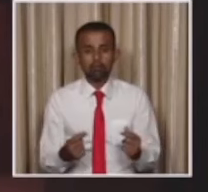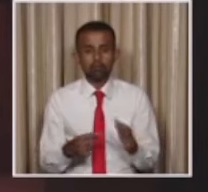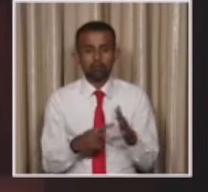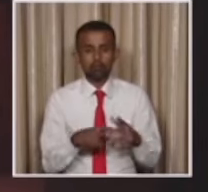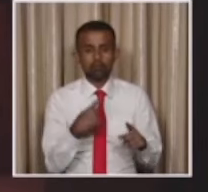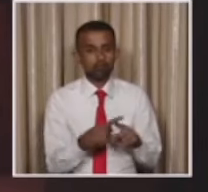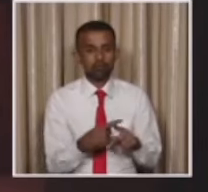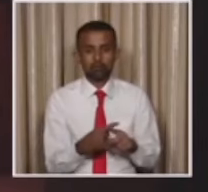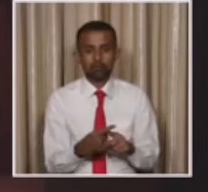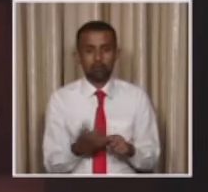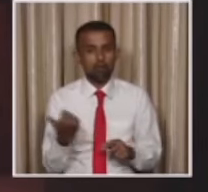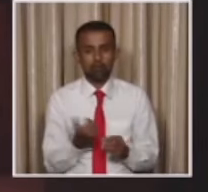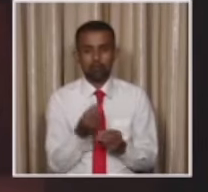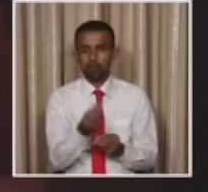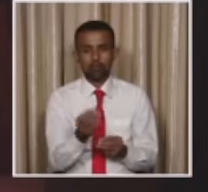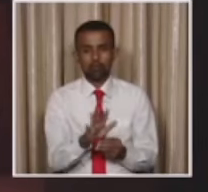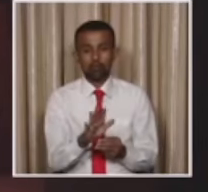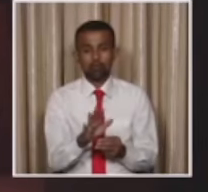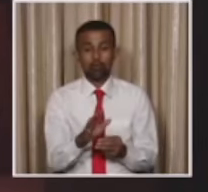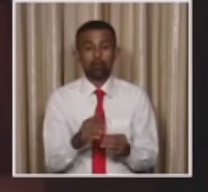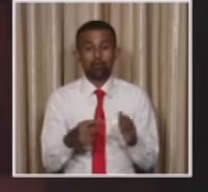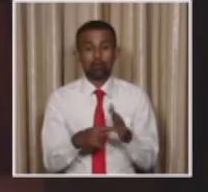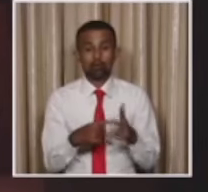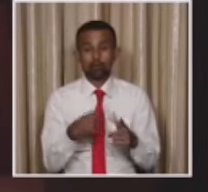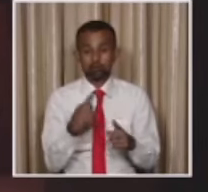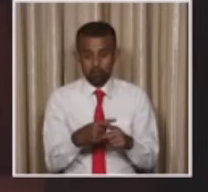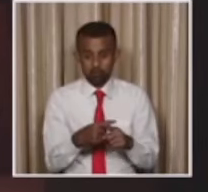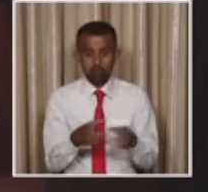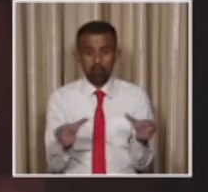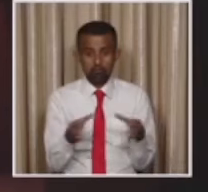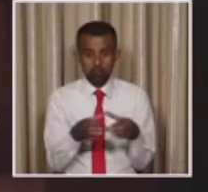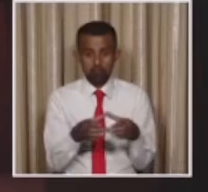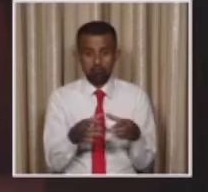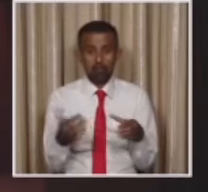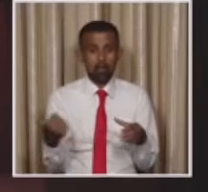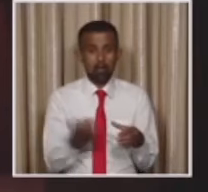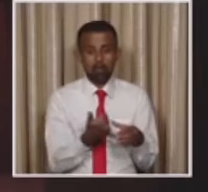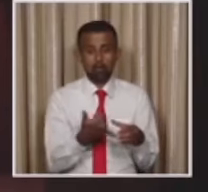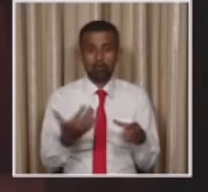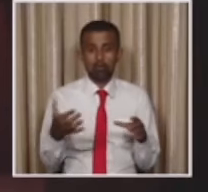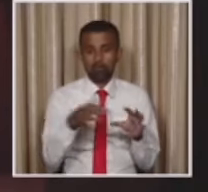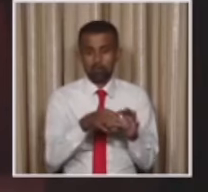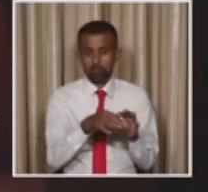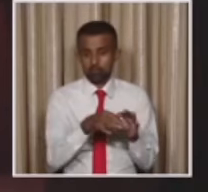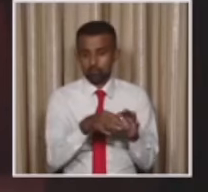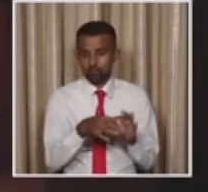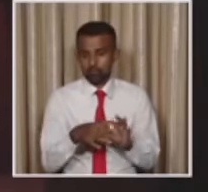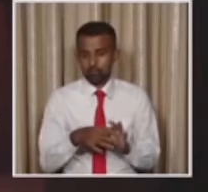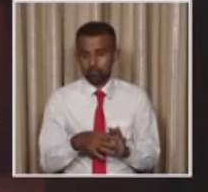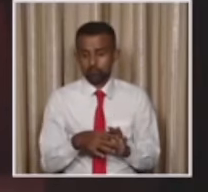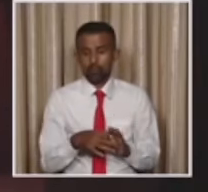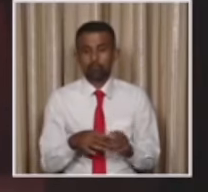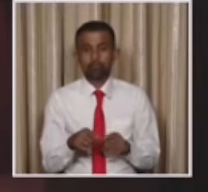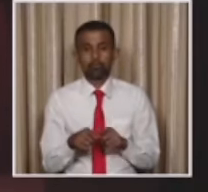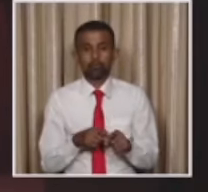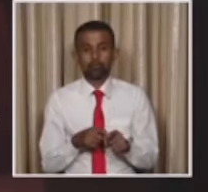නැතුව බදු දැලට අසු විය යුතු කණ්ඩායම් දැලට අසු කර ගැනීමත්, ඒ